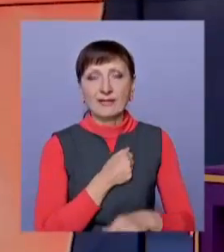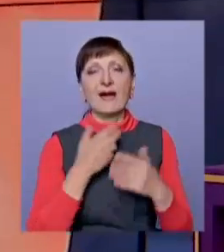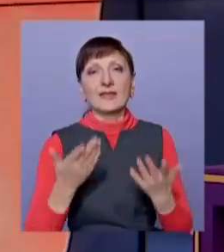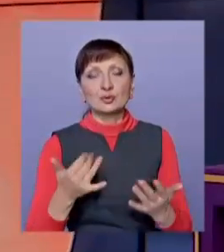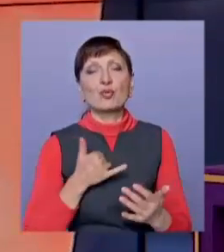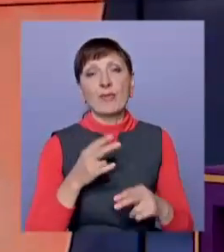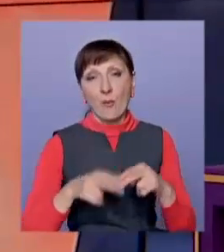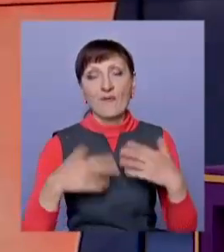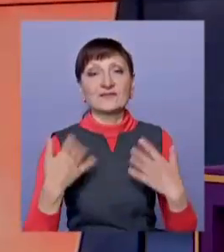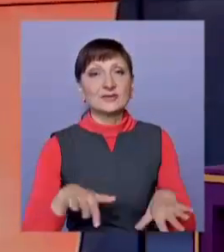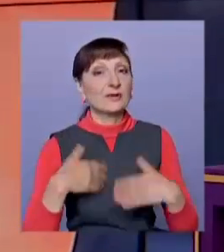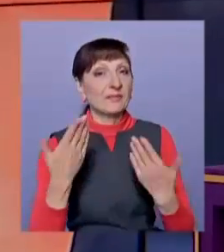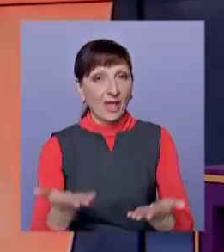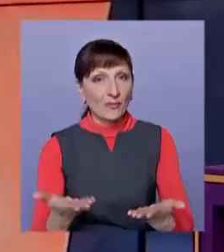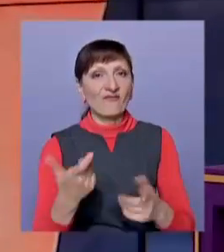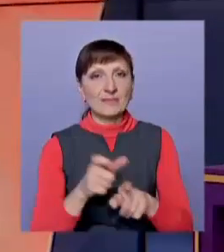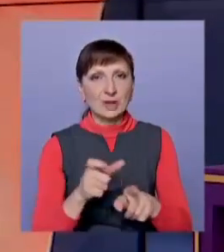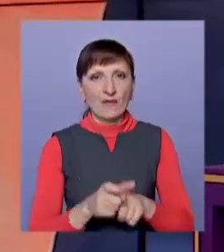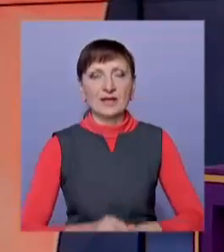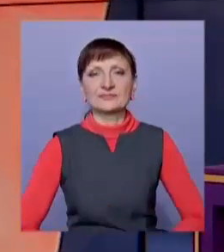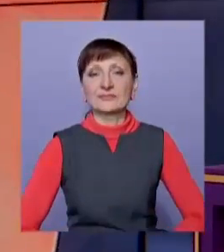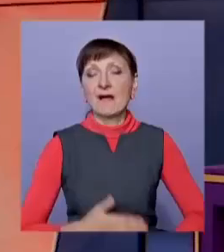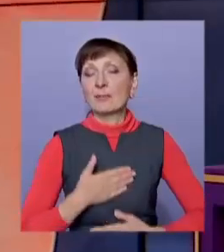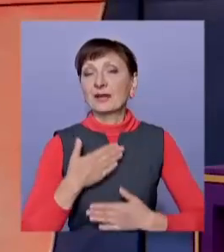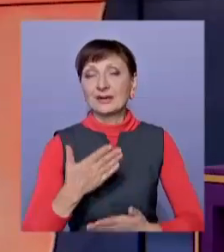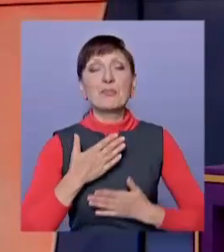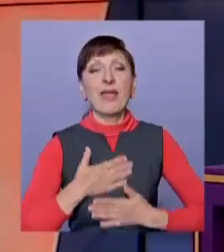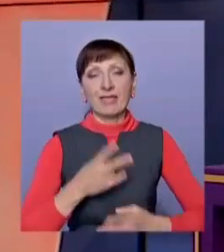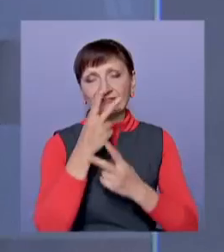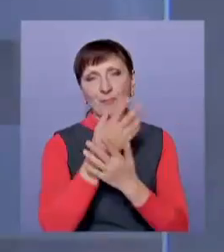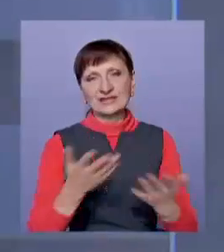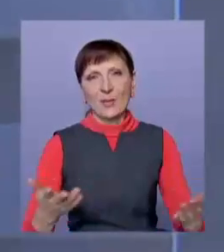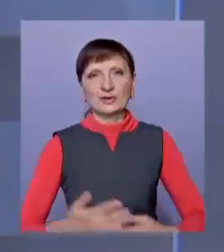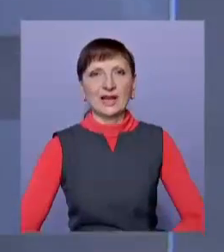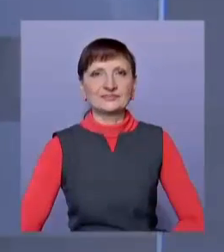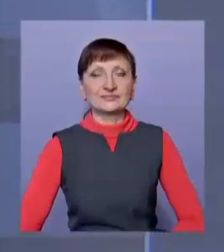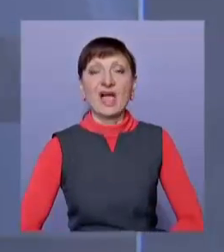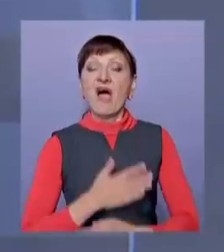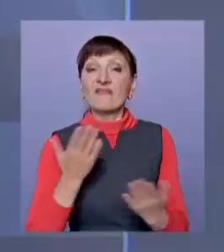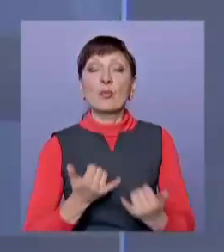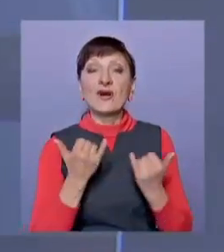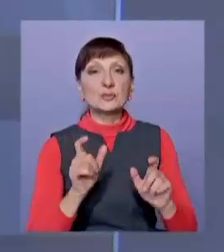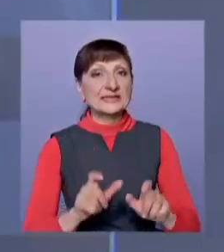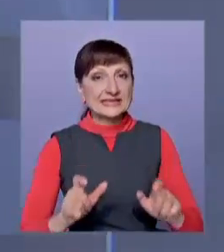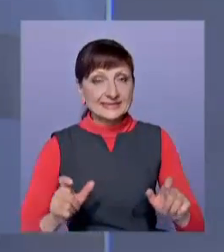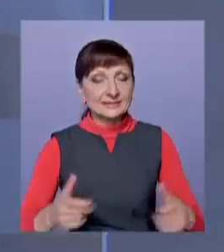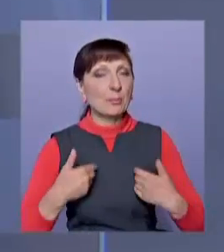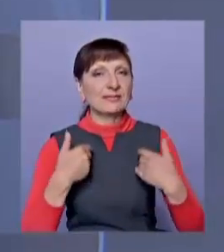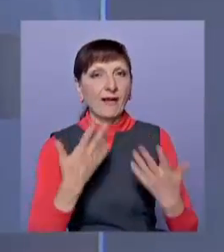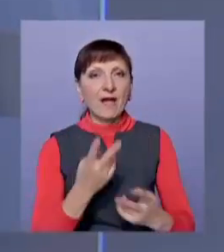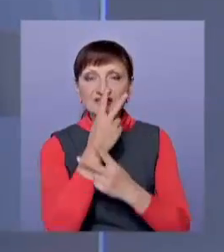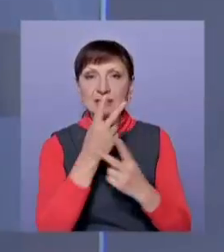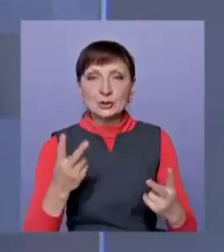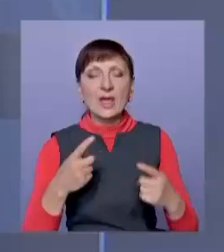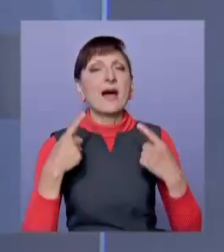у меня на этом все. Рамина, слово вам. Благодарю и приятного просмотра. А вам, уважаемые телезрители, предлагаю